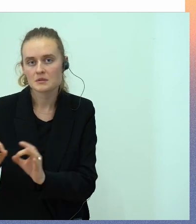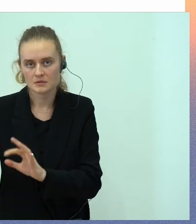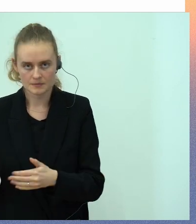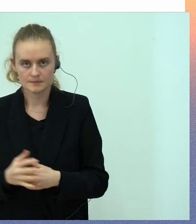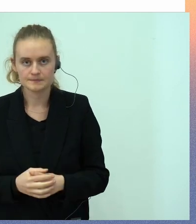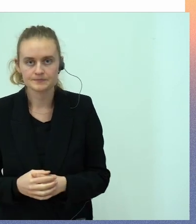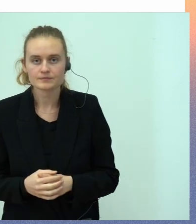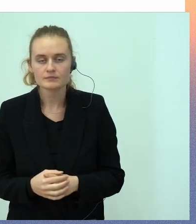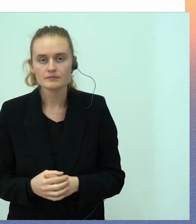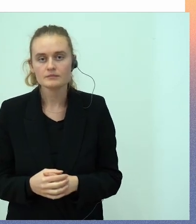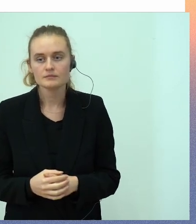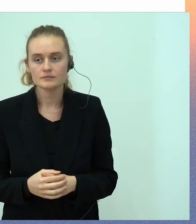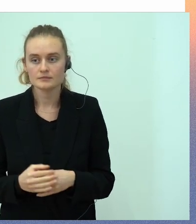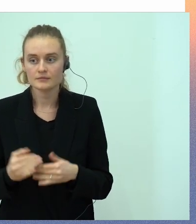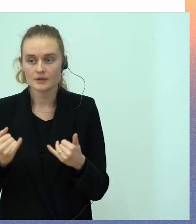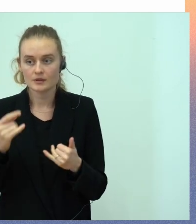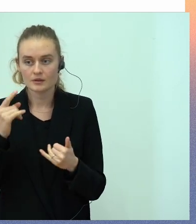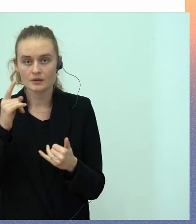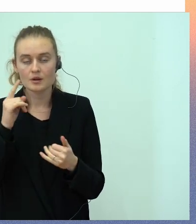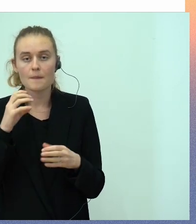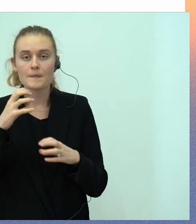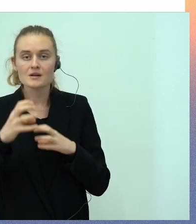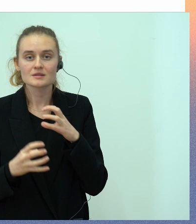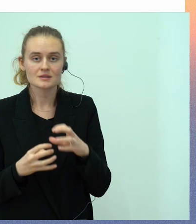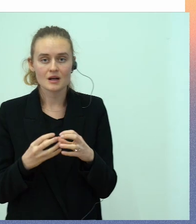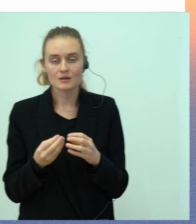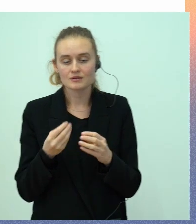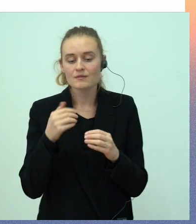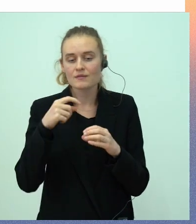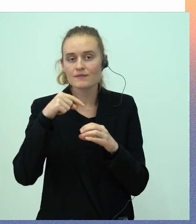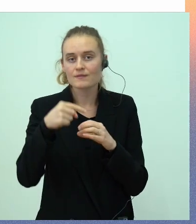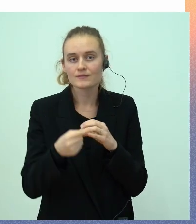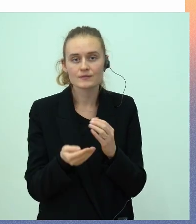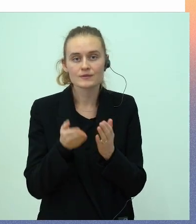Ir aš čia bandau pasidalyti su jumis tą pasaulio patirtimi.